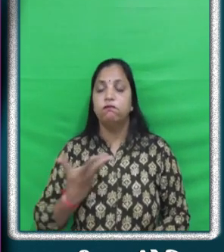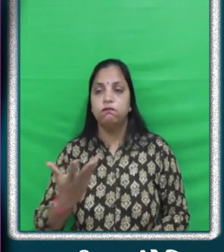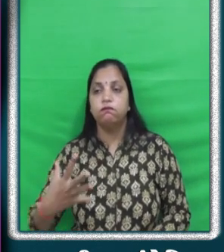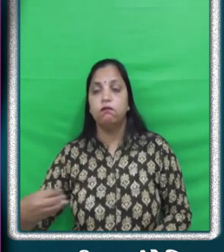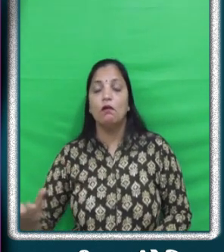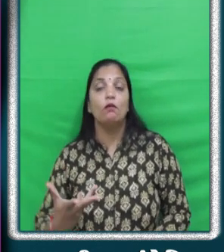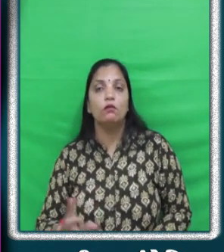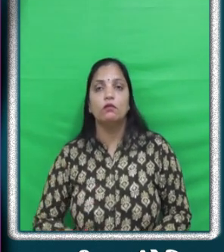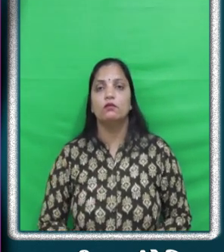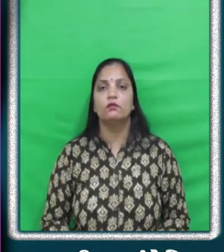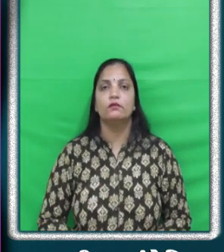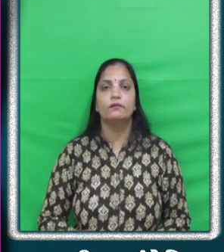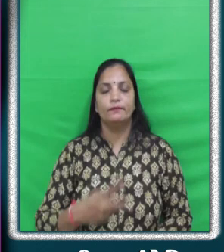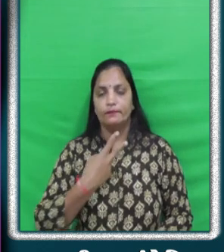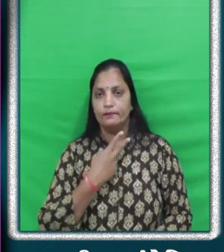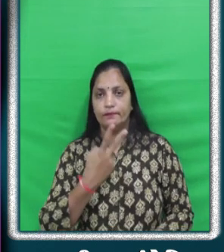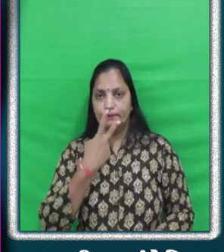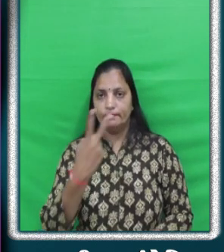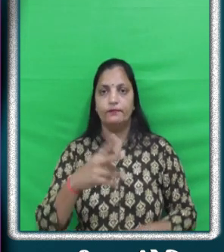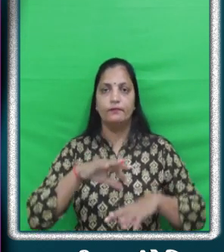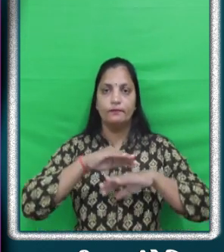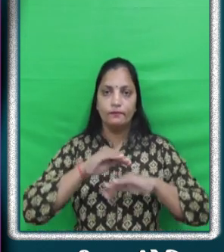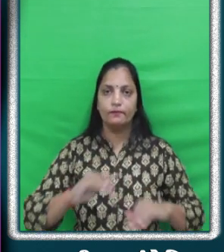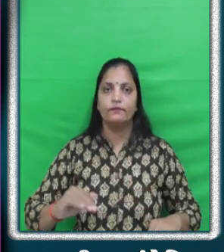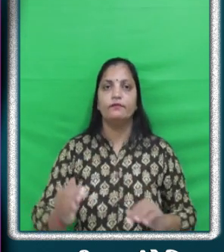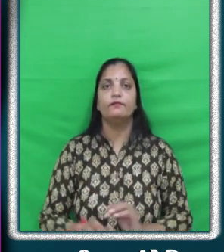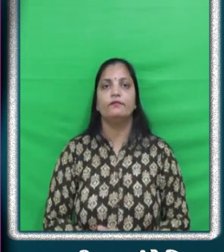રીતે થાય છે તે જોઈએ વિદ્યાર્થી મિત્રો.